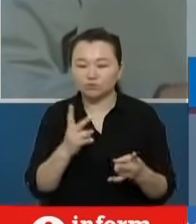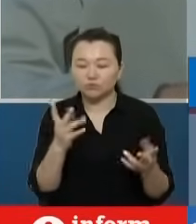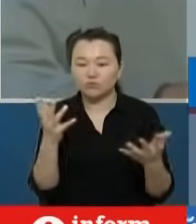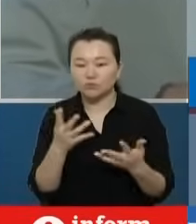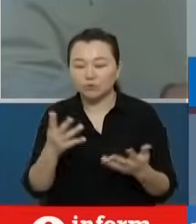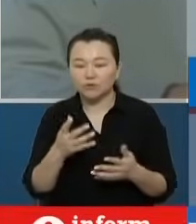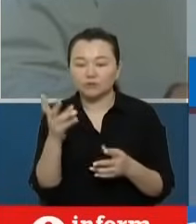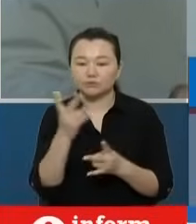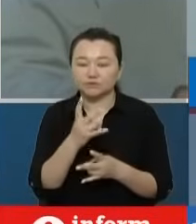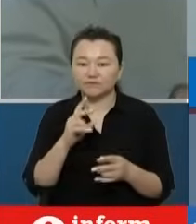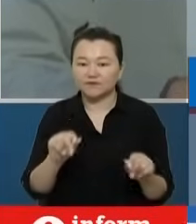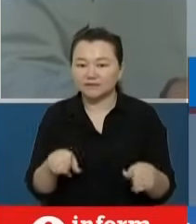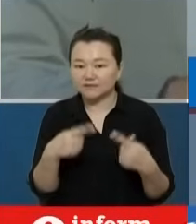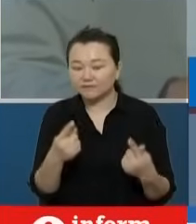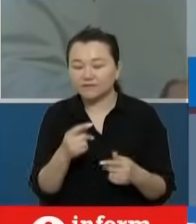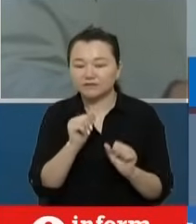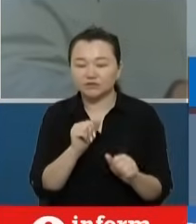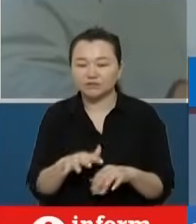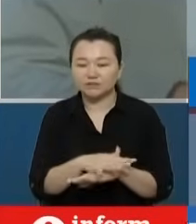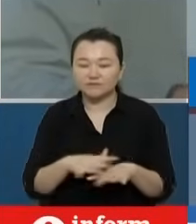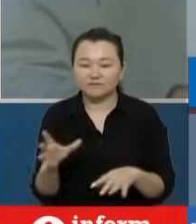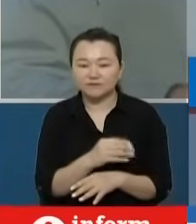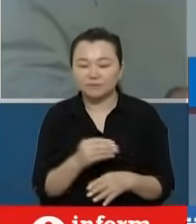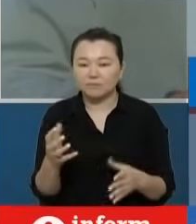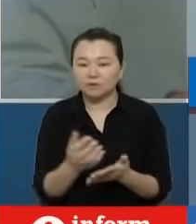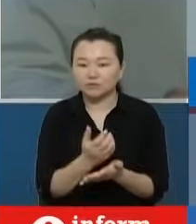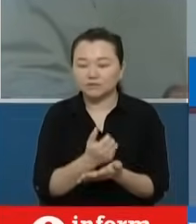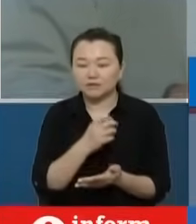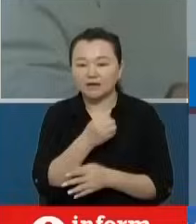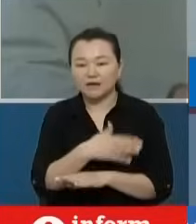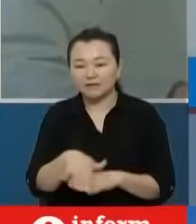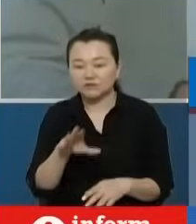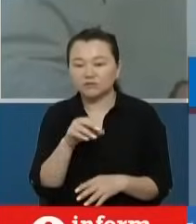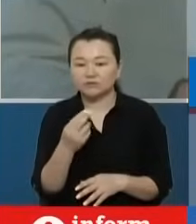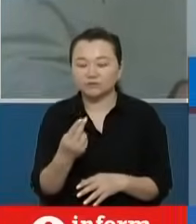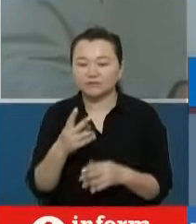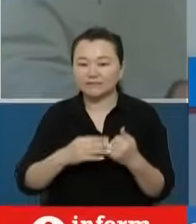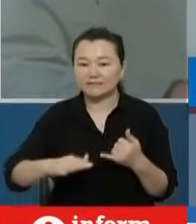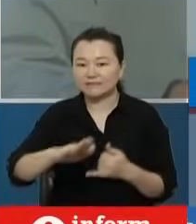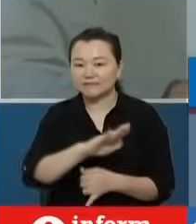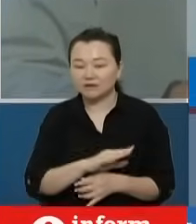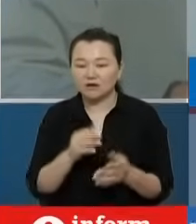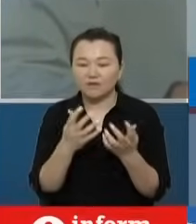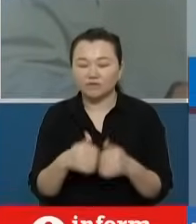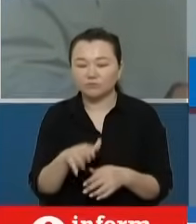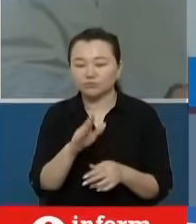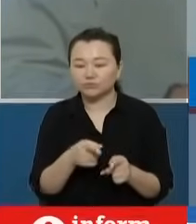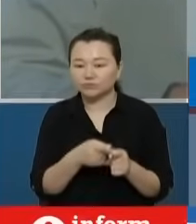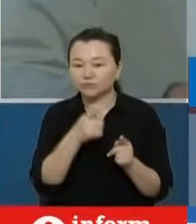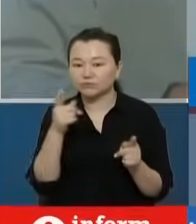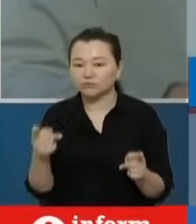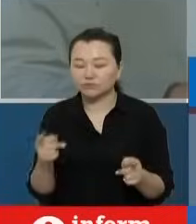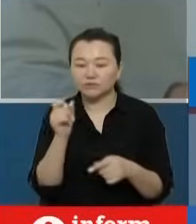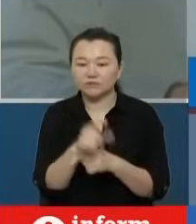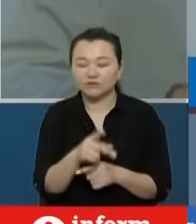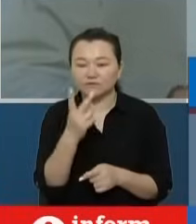и социальной защиты населения, всем получателям адресной социальной помощи из зон ЧС автоматически будет продлено ее назначение во